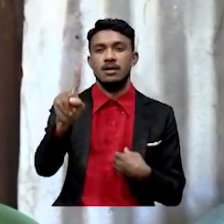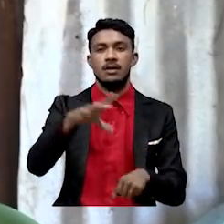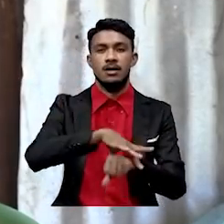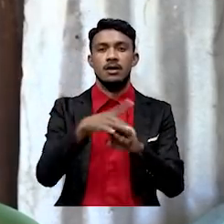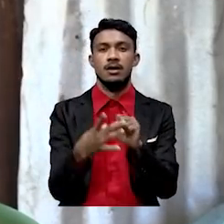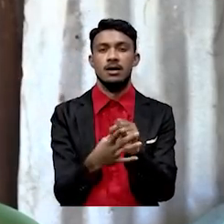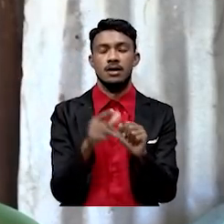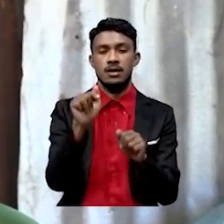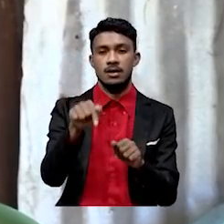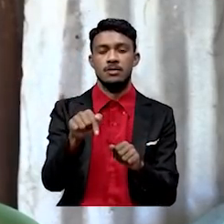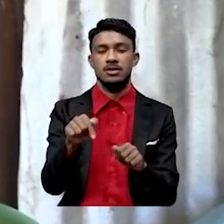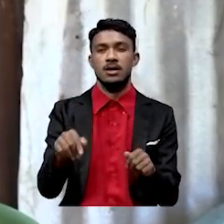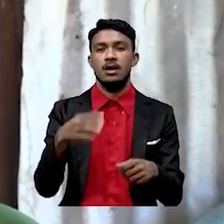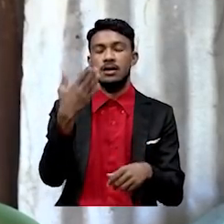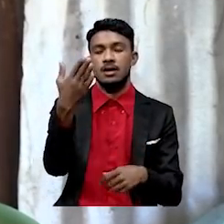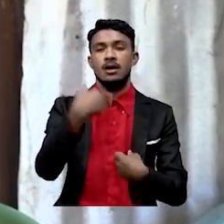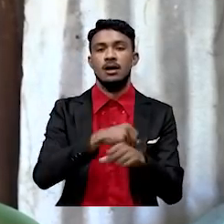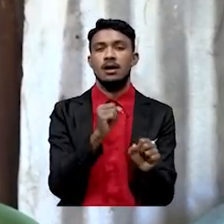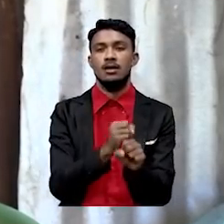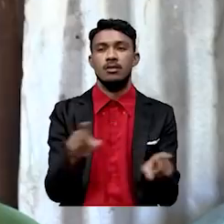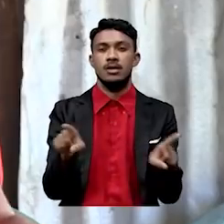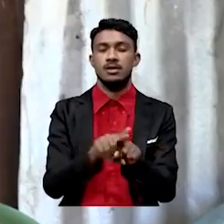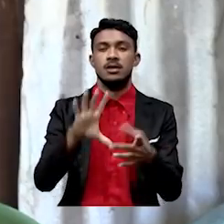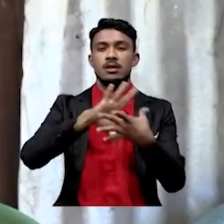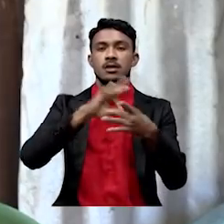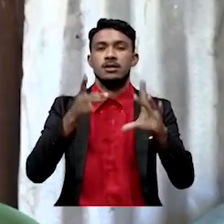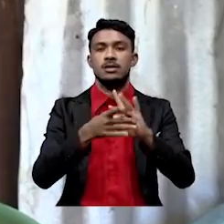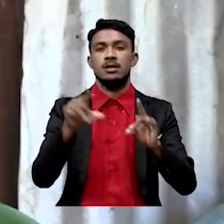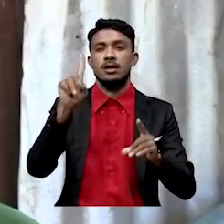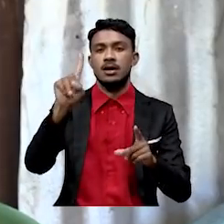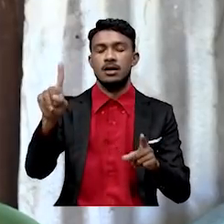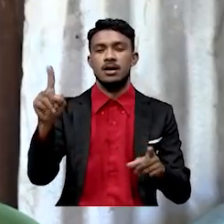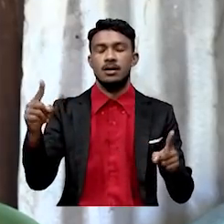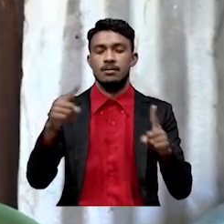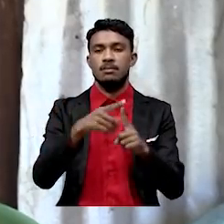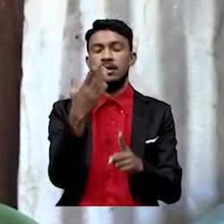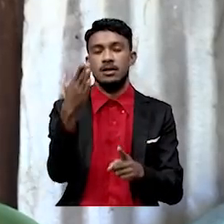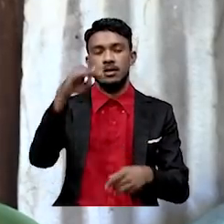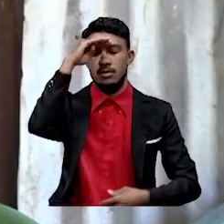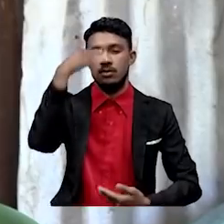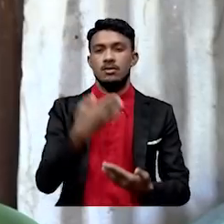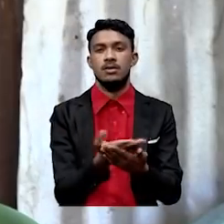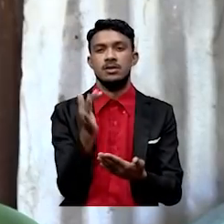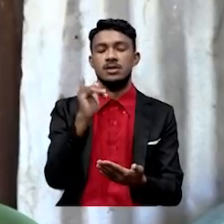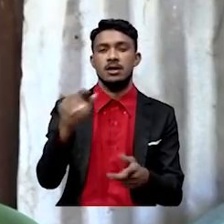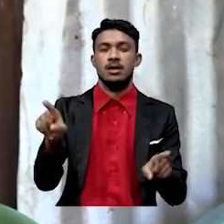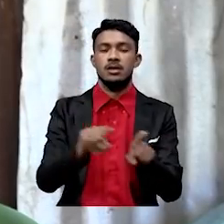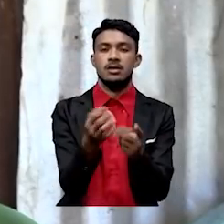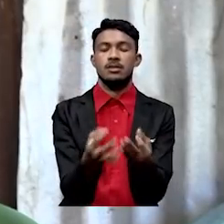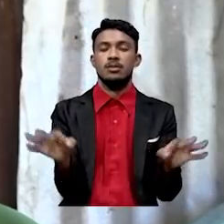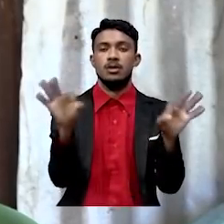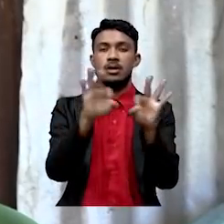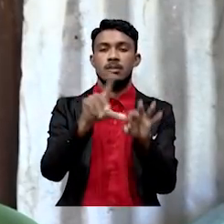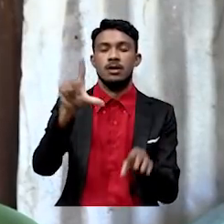emos. Nya halu hanya sa eransa ida ba. Nya wan sira. Ida nemak importante usi mana Lidia nebe